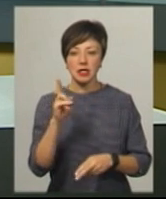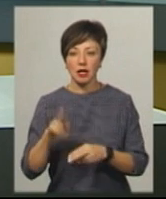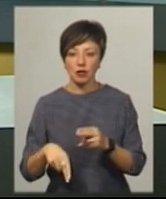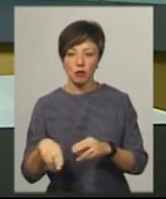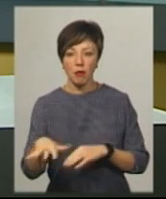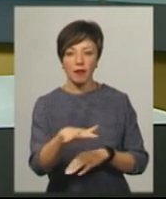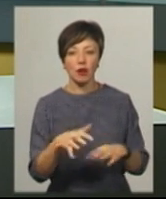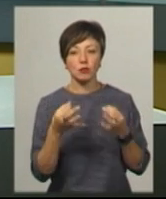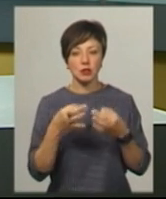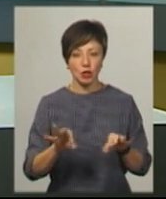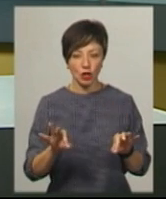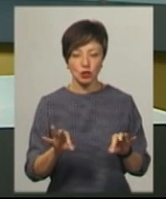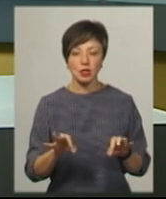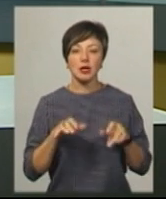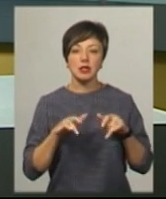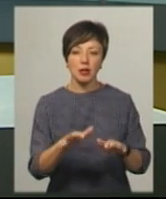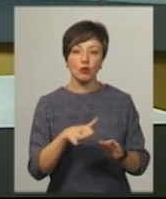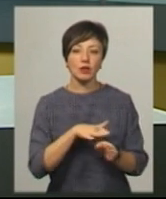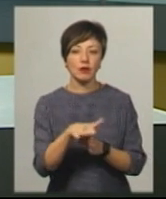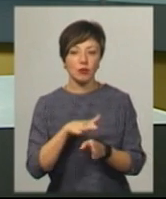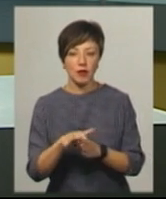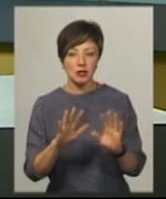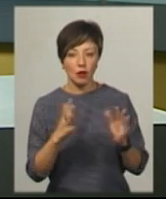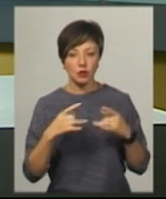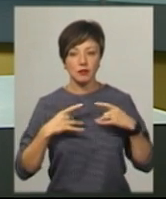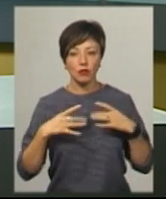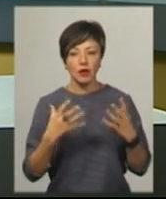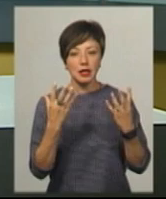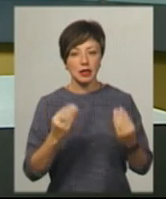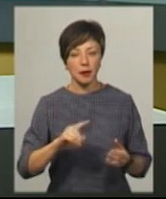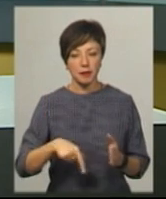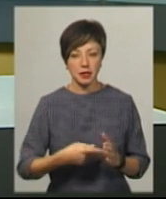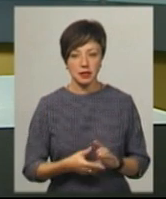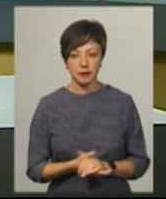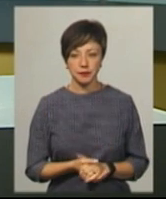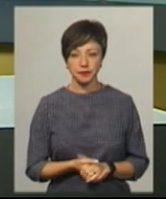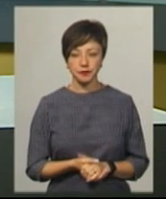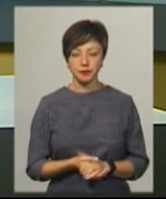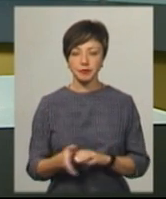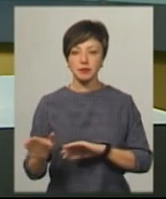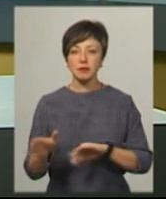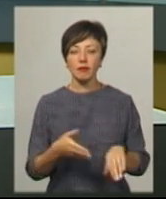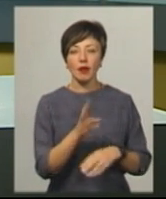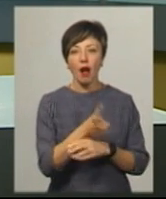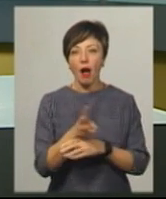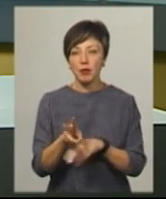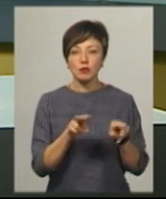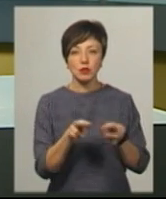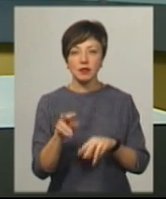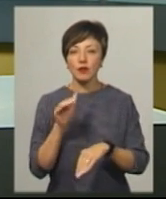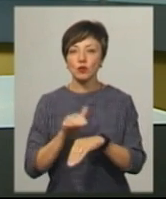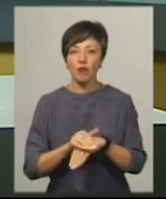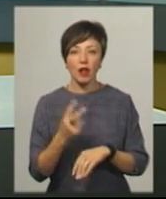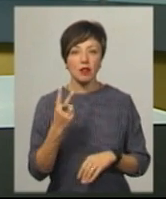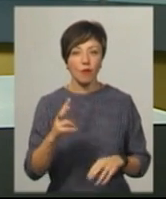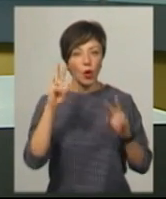закінчуючи Майданом Незалежності. Заходи відбуватимуться з нагоди святкування Дня міста. Камери відеоспостереження